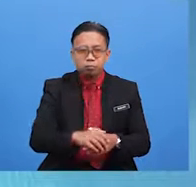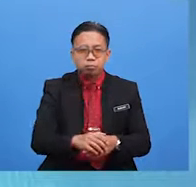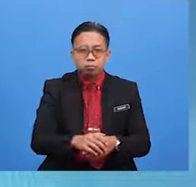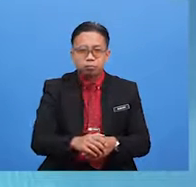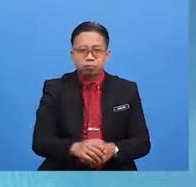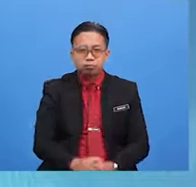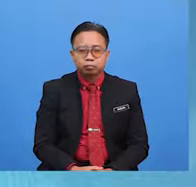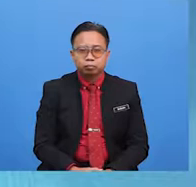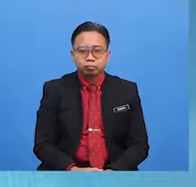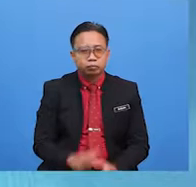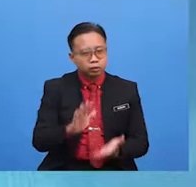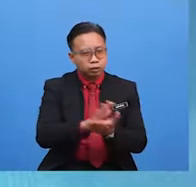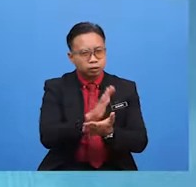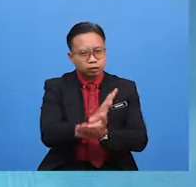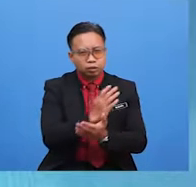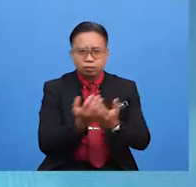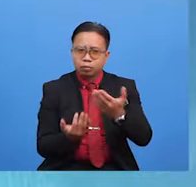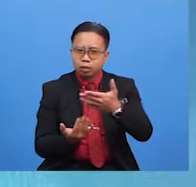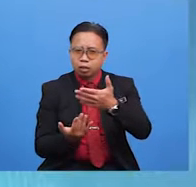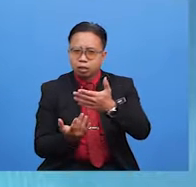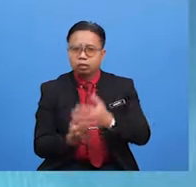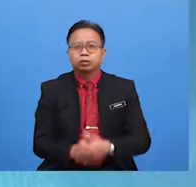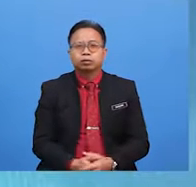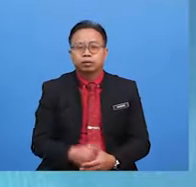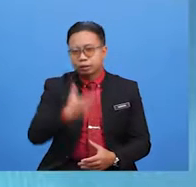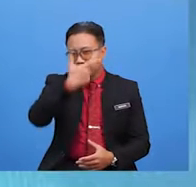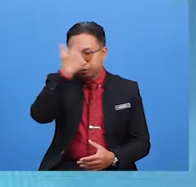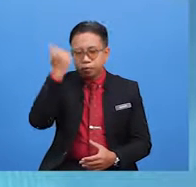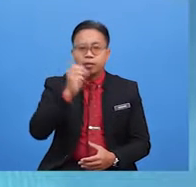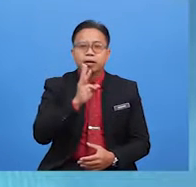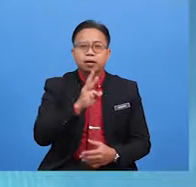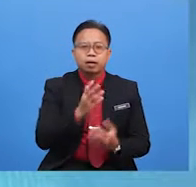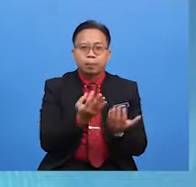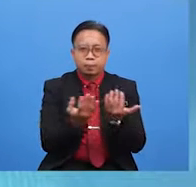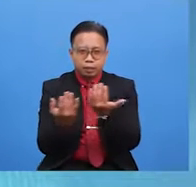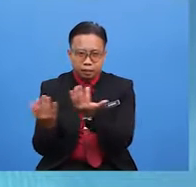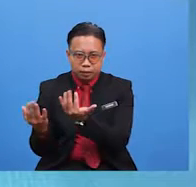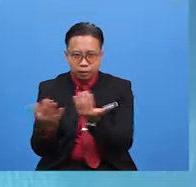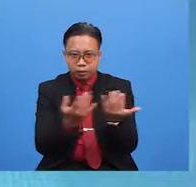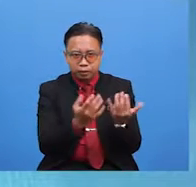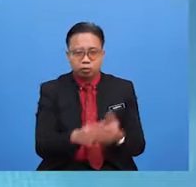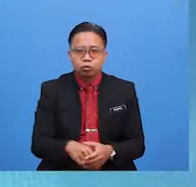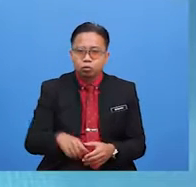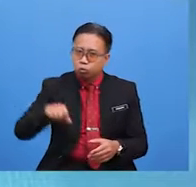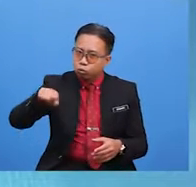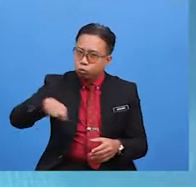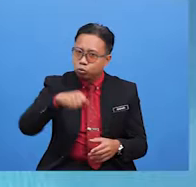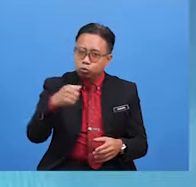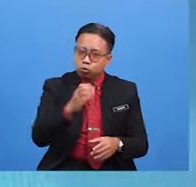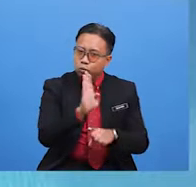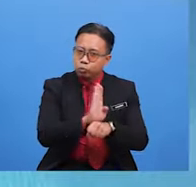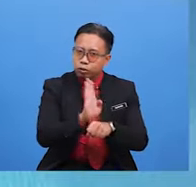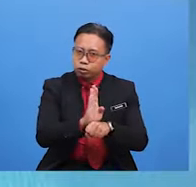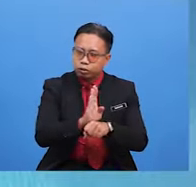tertentu. Kertas terbakar disebabkan oleh api. Sudu besi menjadi